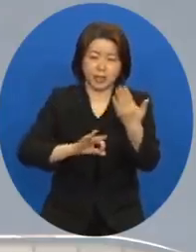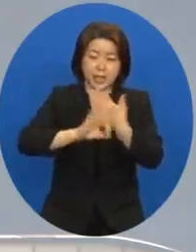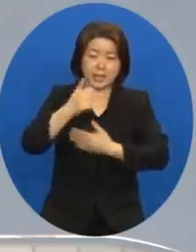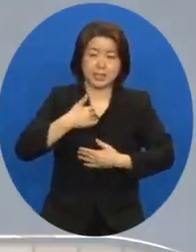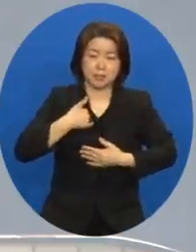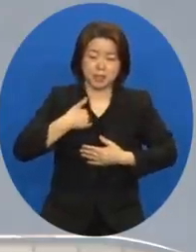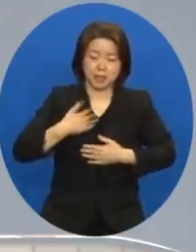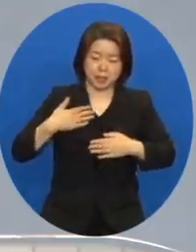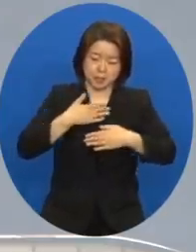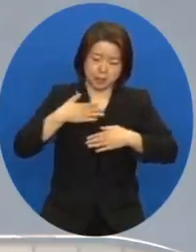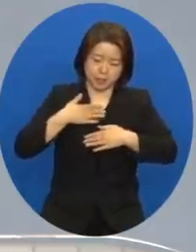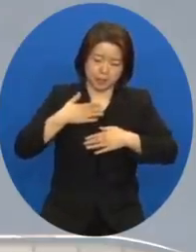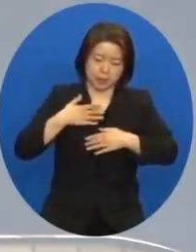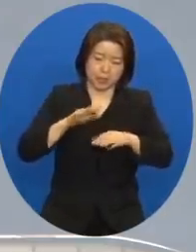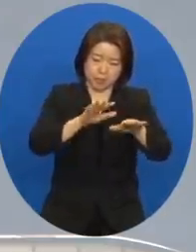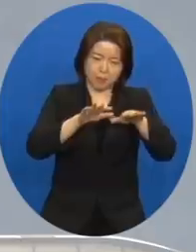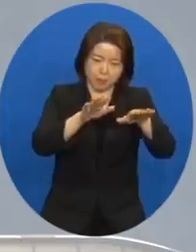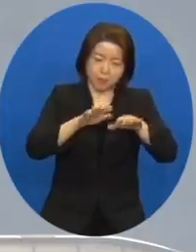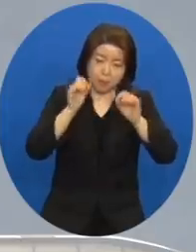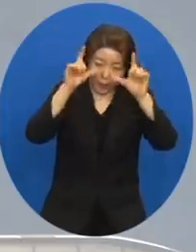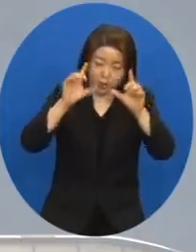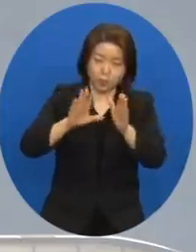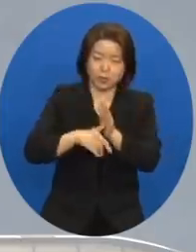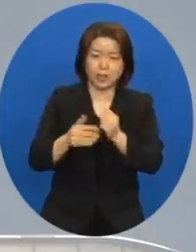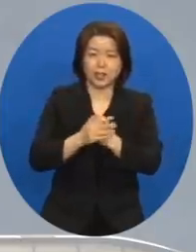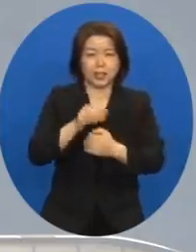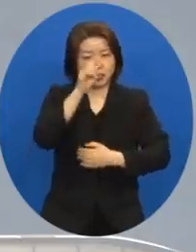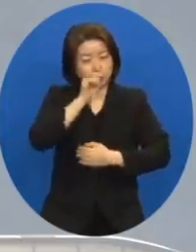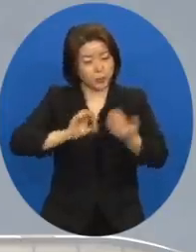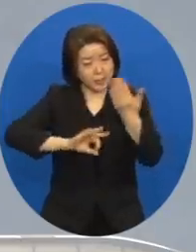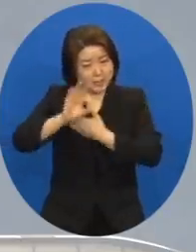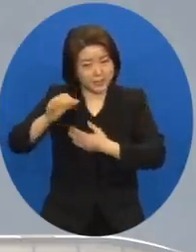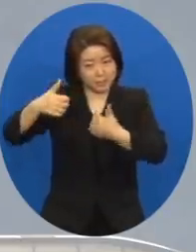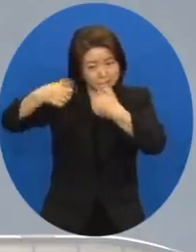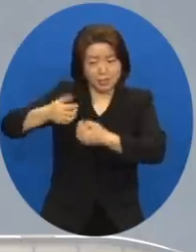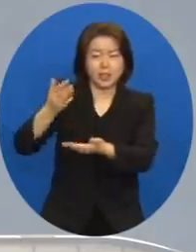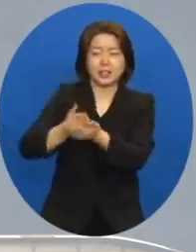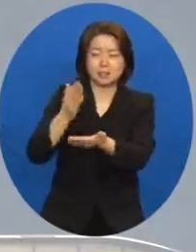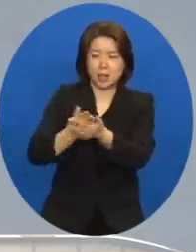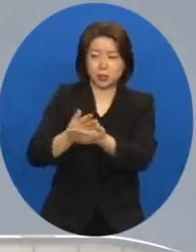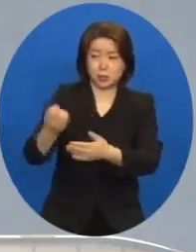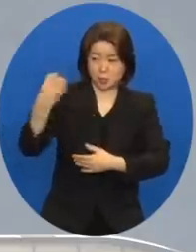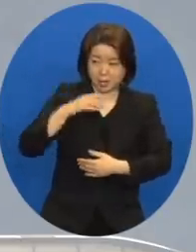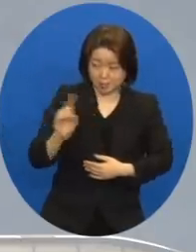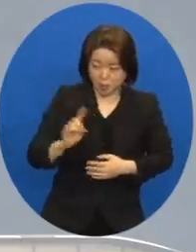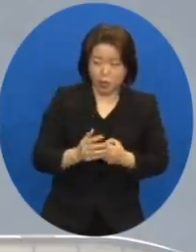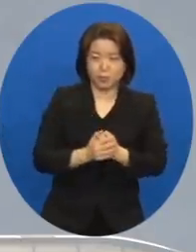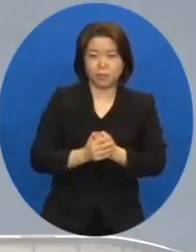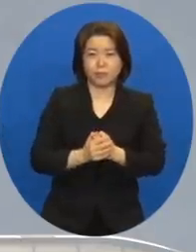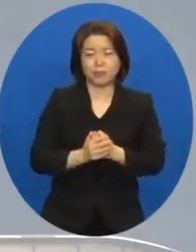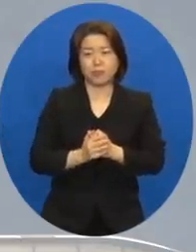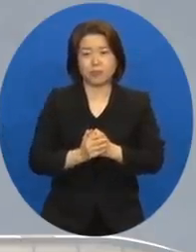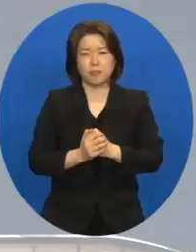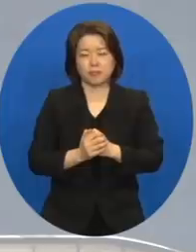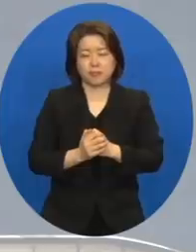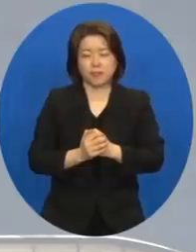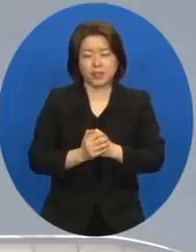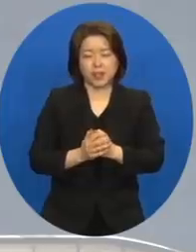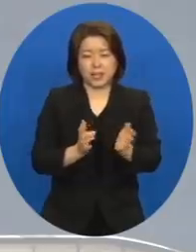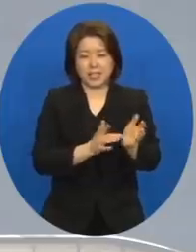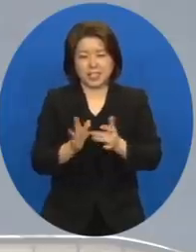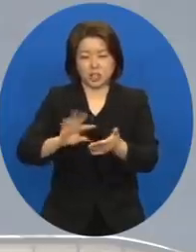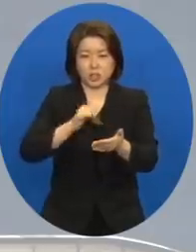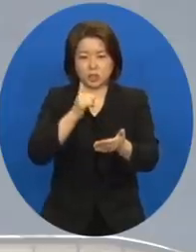올 때 그 모닝 하고 인사 하지 말고 이렇게 해주세요 나사렛 예수 그리스도의 이름으로